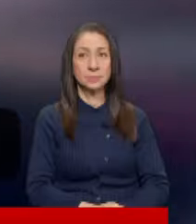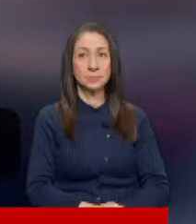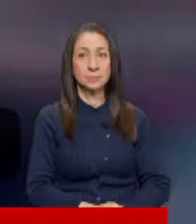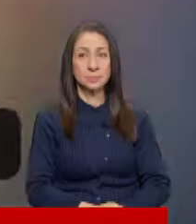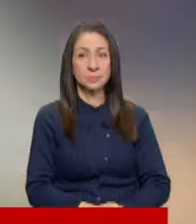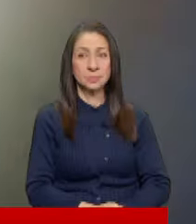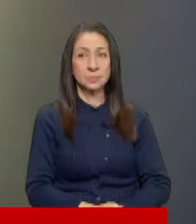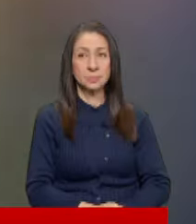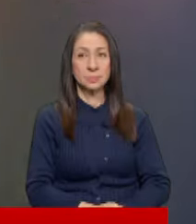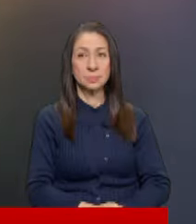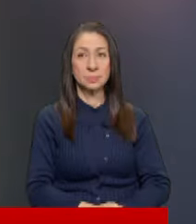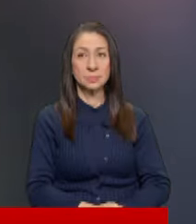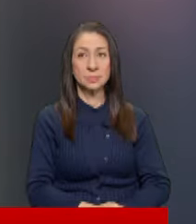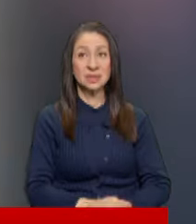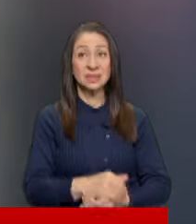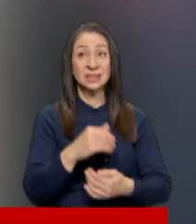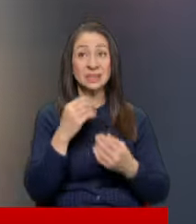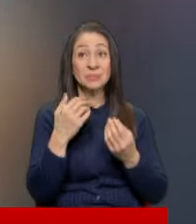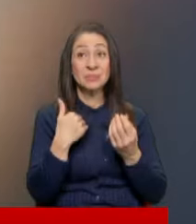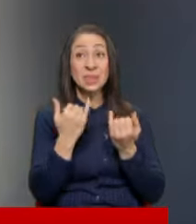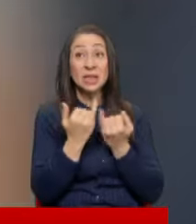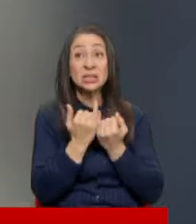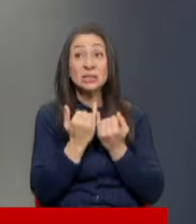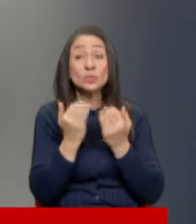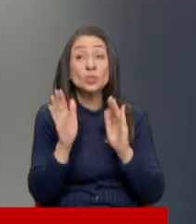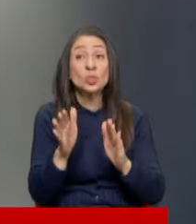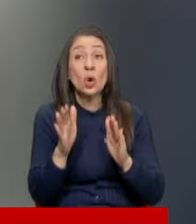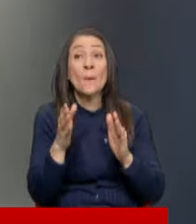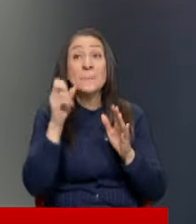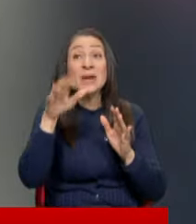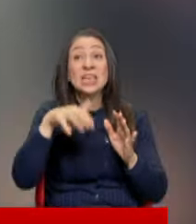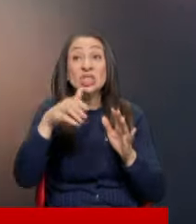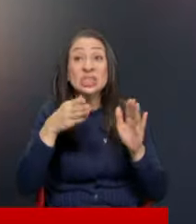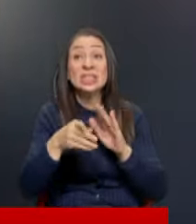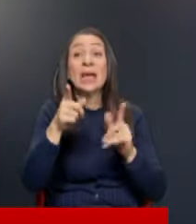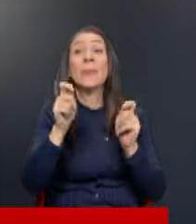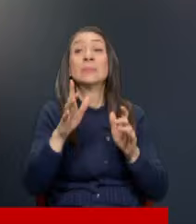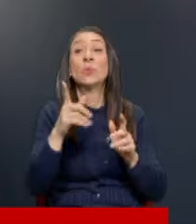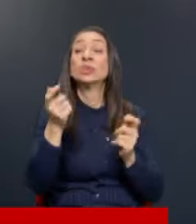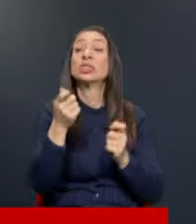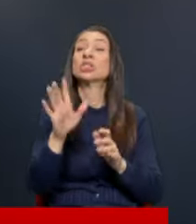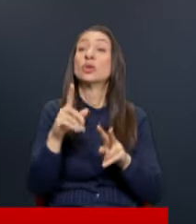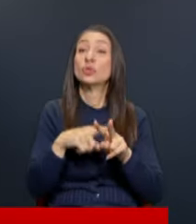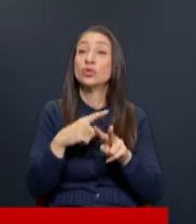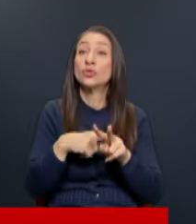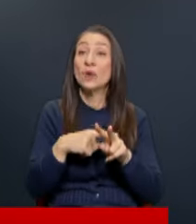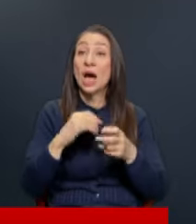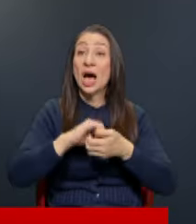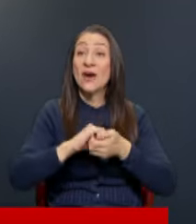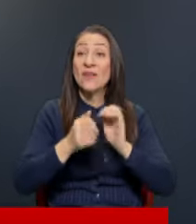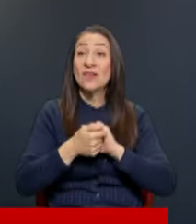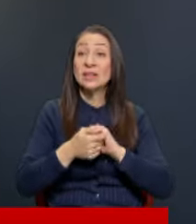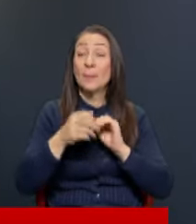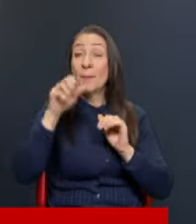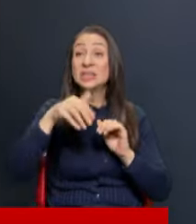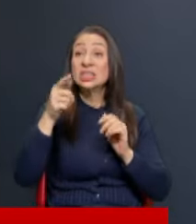işçilerimiz nasıl çıkartacak sen afatla çıkartamaz madenci girecek buraya madenci Oğlum o senin işin değil bak Yusuf Afat madenci senin